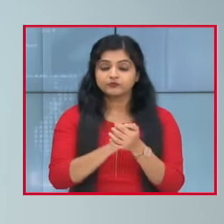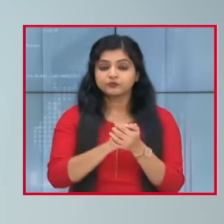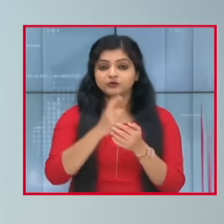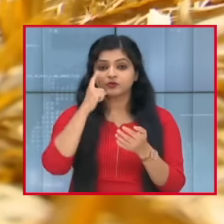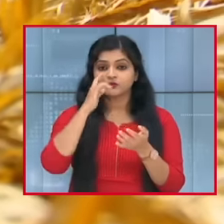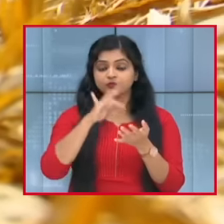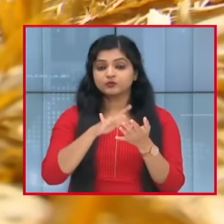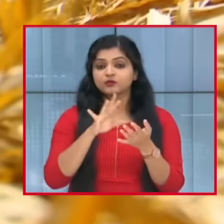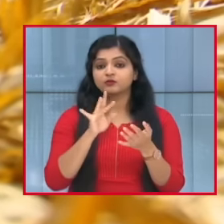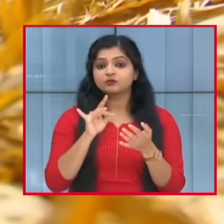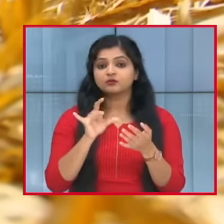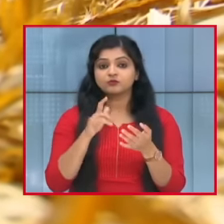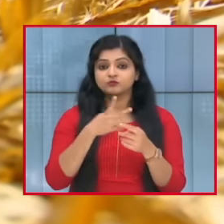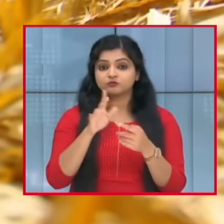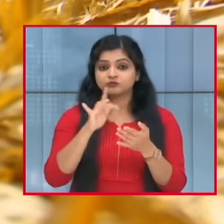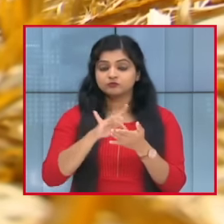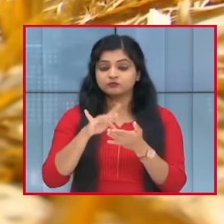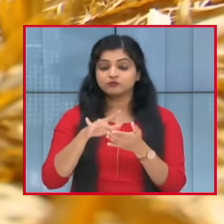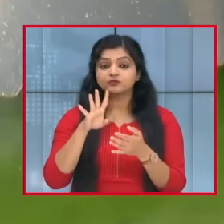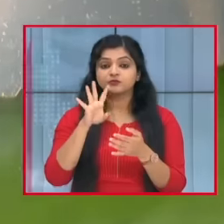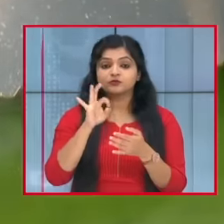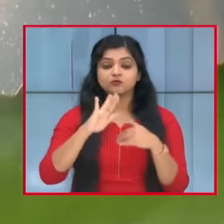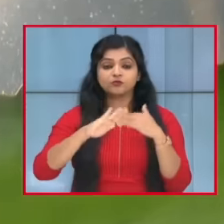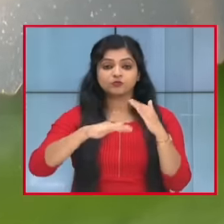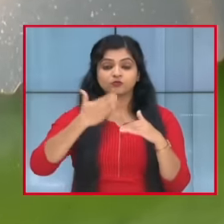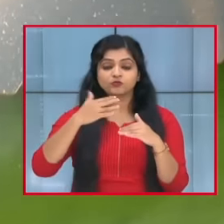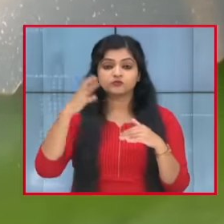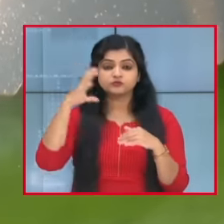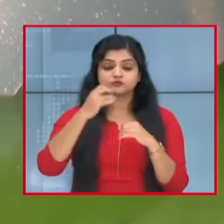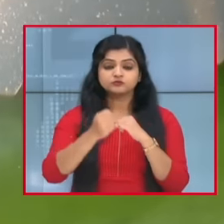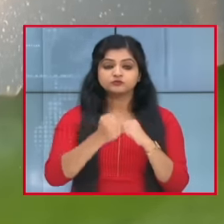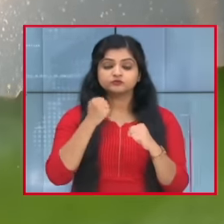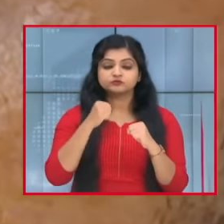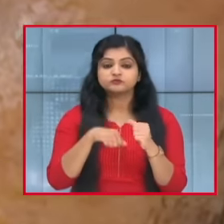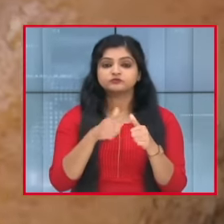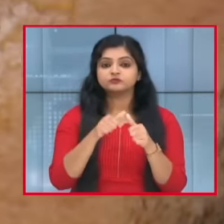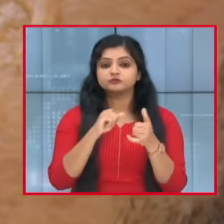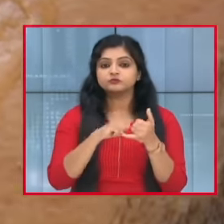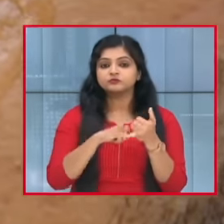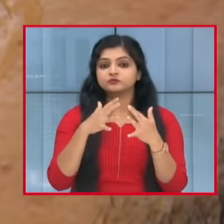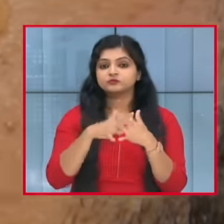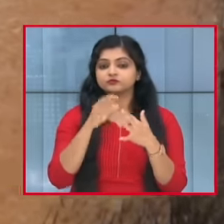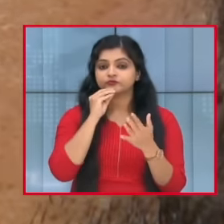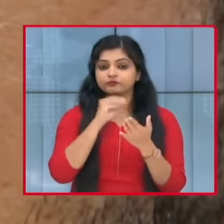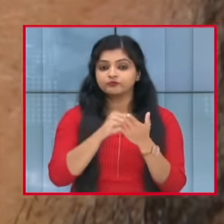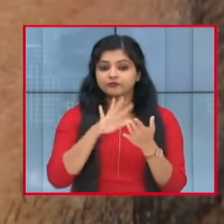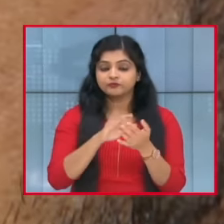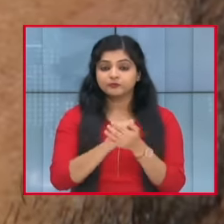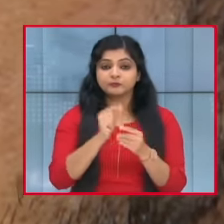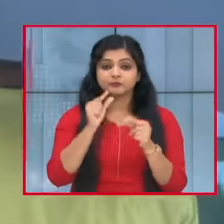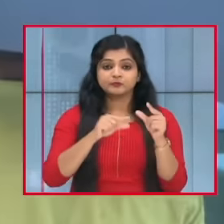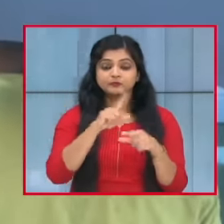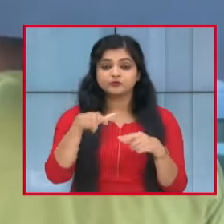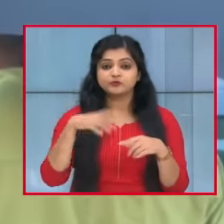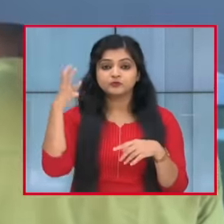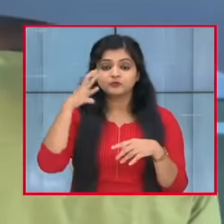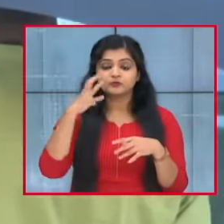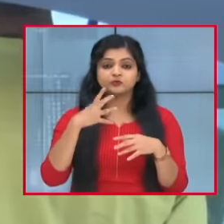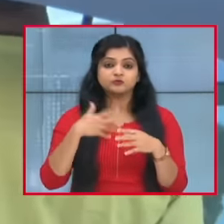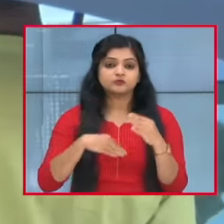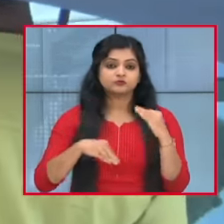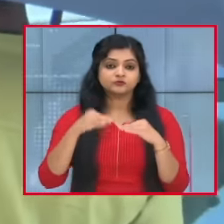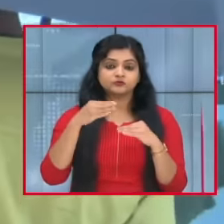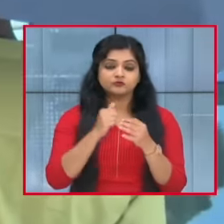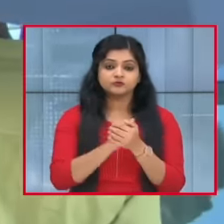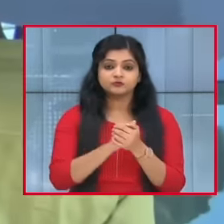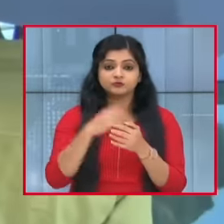നിലമ്പൂർ എന്നിവിടങ്ങളിൽ 40 ഡിഗ്രി സെൽഷ്യസിന് മുകളിലാണ് AWSൽ രേഖപ്പെടുത്തിയ ചൂട്. പൊതുജനങ്ങൾ ഉരുകി ഒലിക്കുകയാണ്. ഭയങ്കര തളർന്നു പോവാണ്.